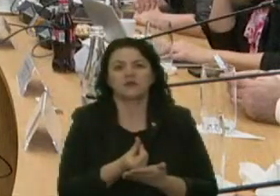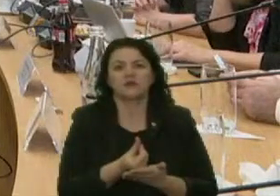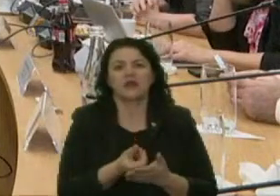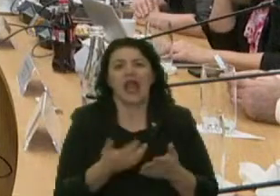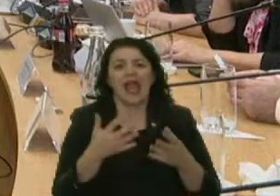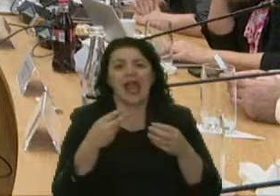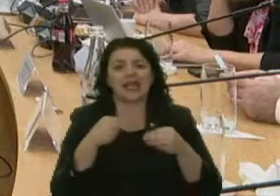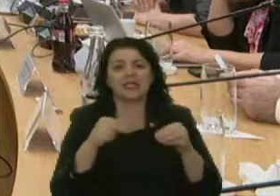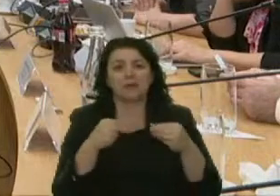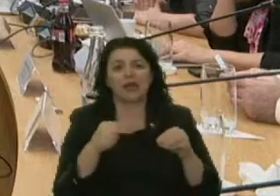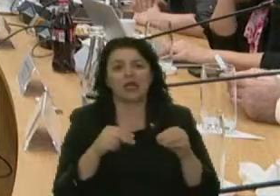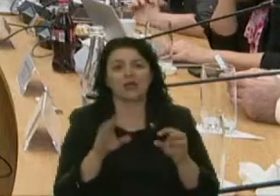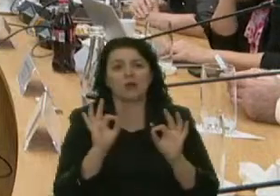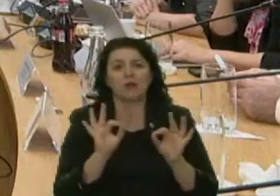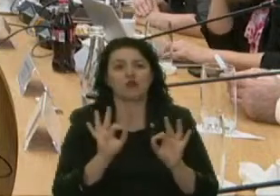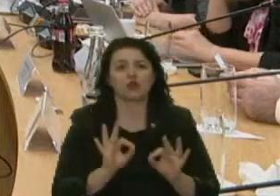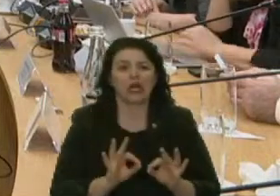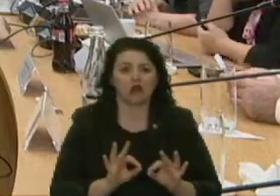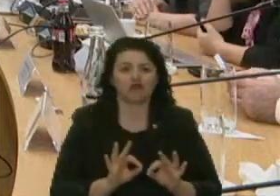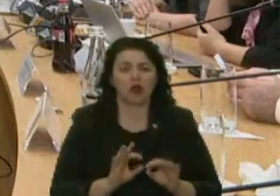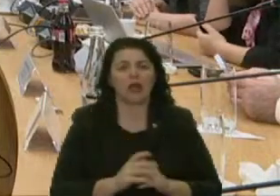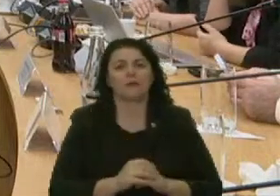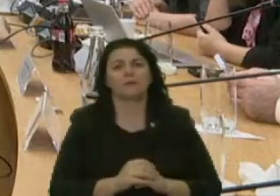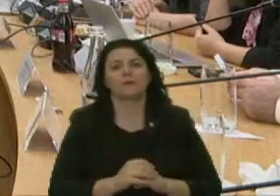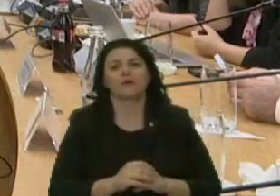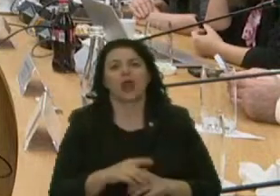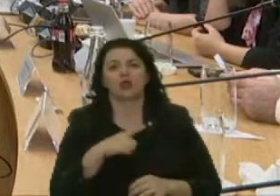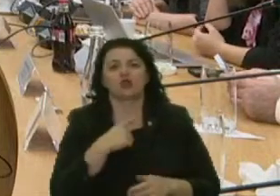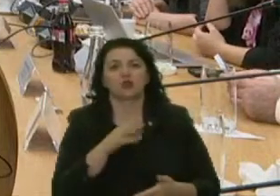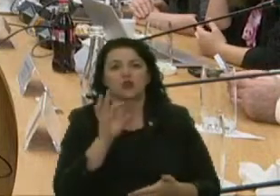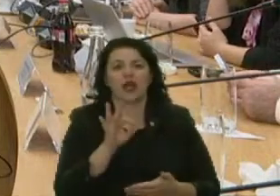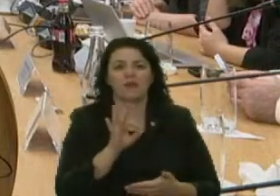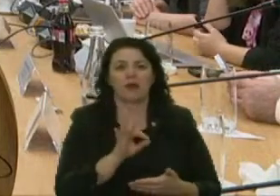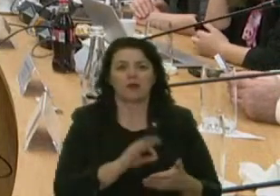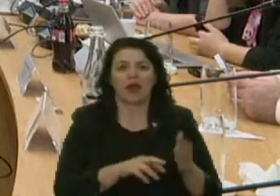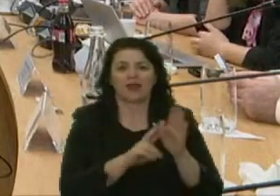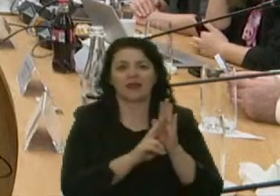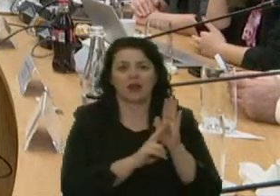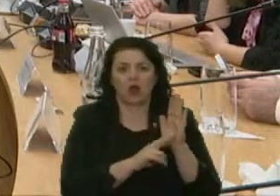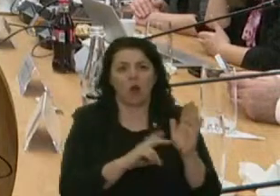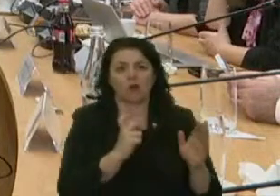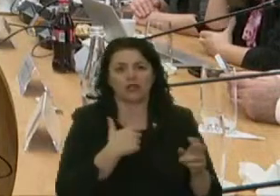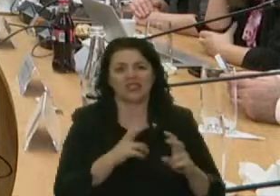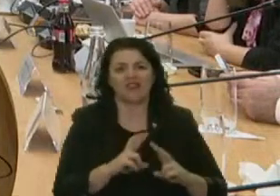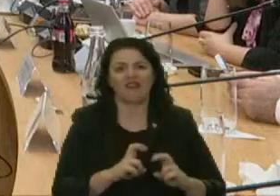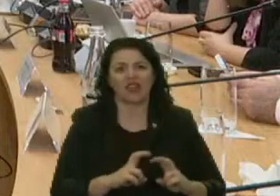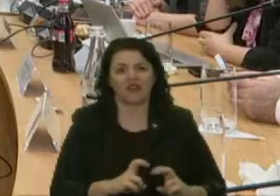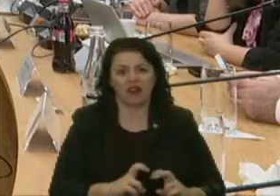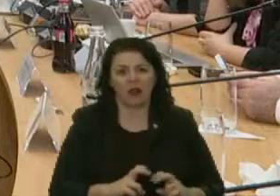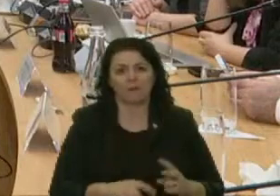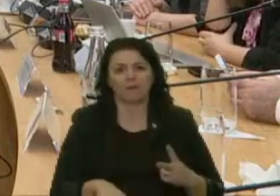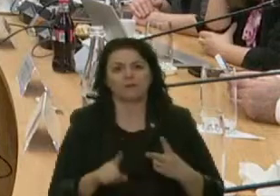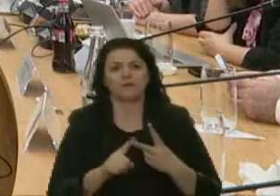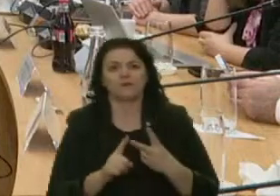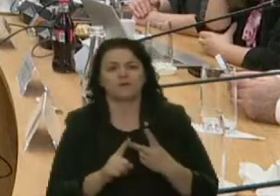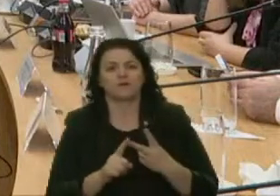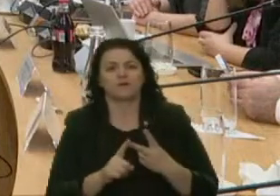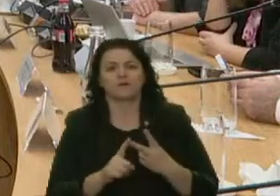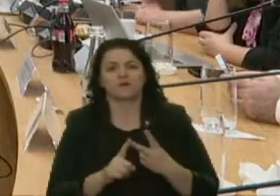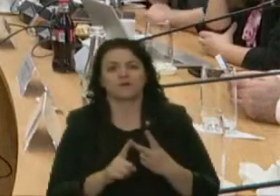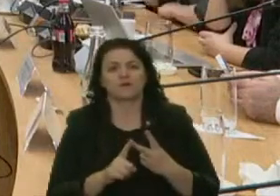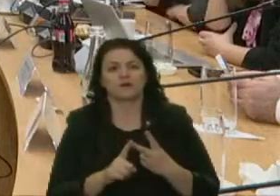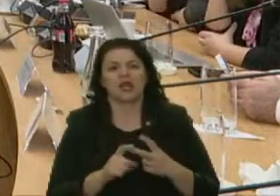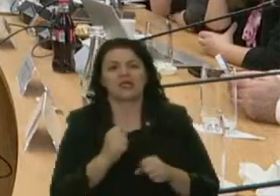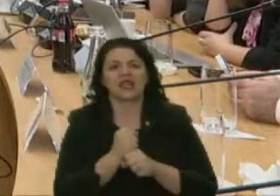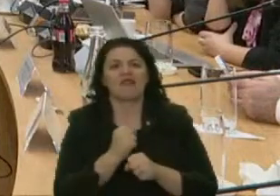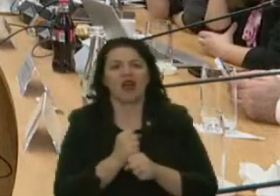explicând punctajele și așa mai departe sunt multe amănunte în regulament le puteți verifica ca un alt lucru Important este că